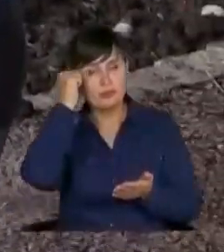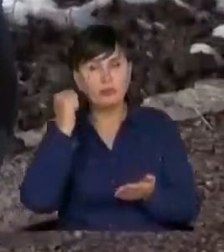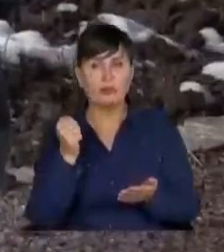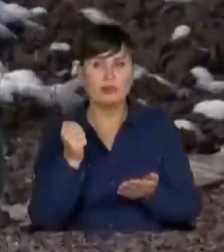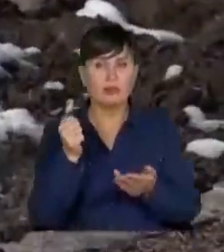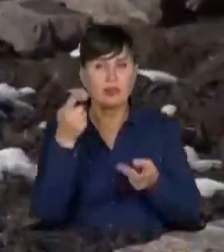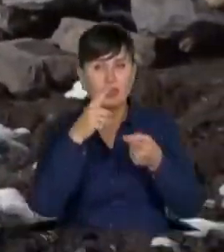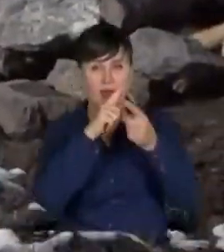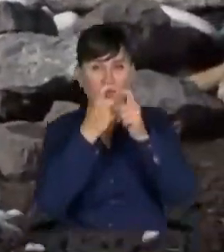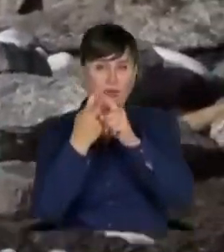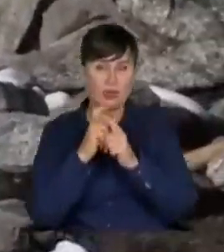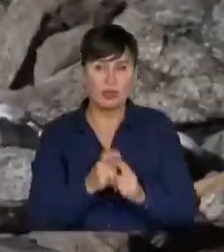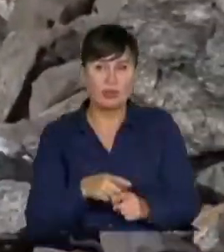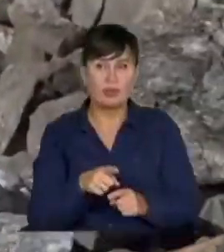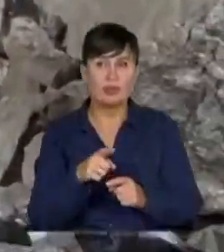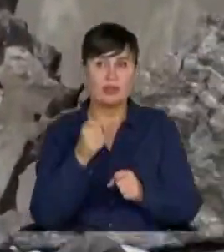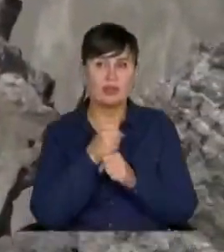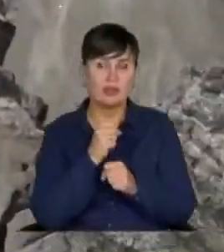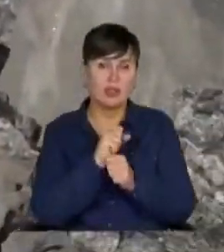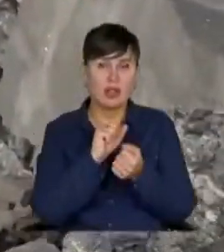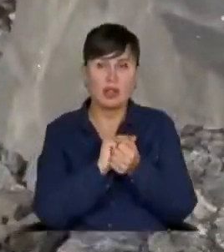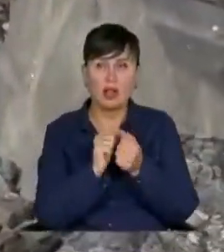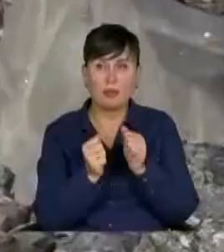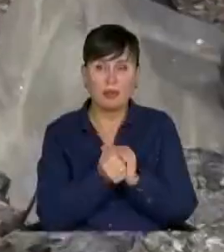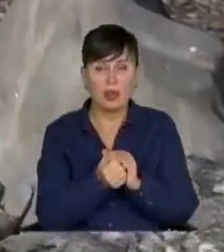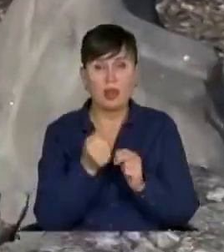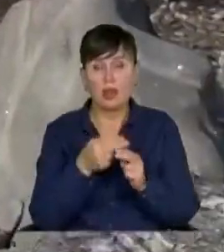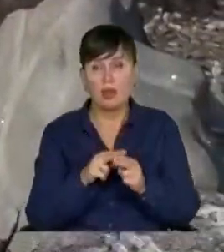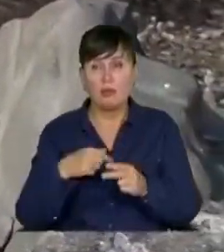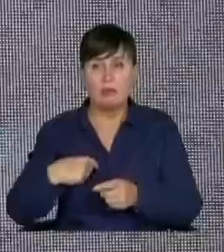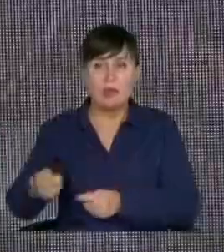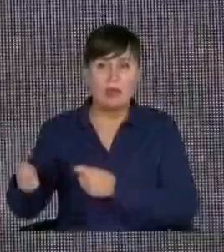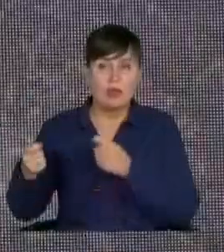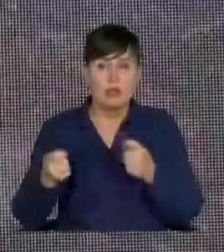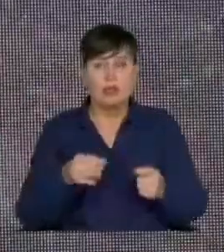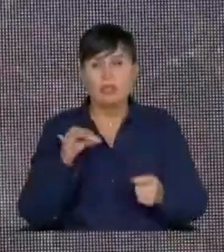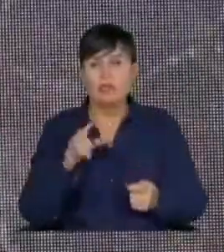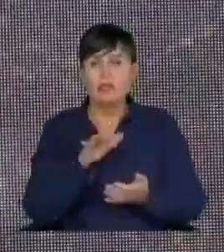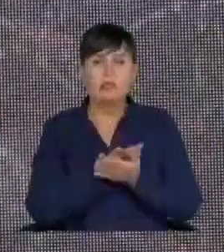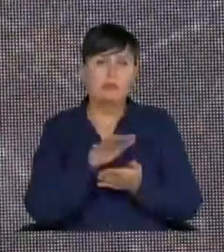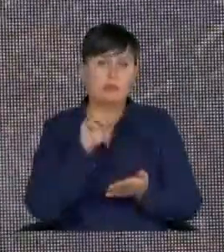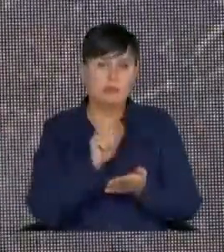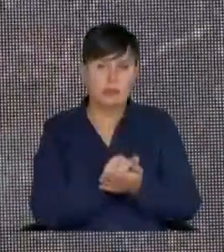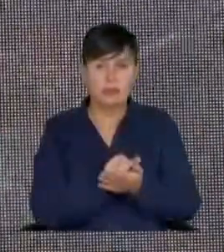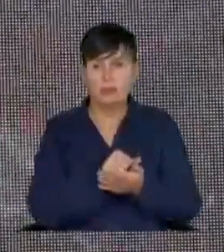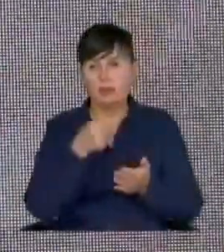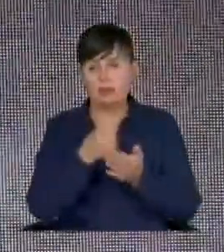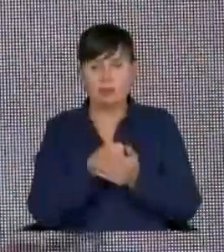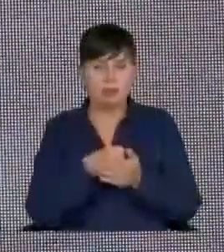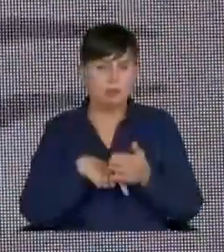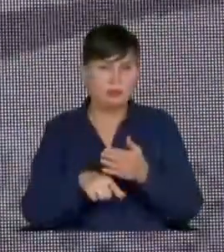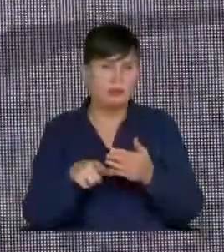Петроглифы Санжар выбил на камнях, которые мы привезли из разрушенного до основания